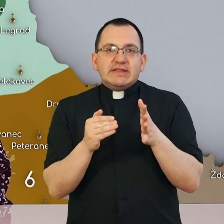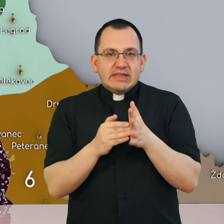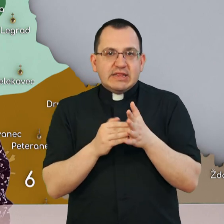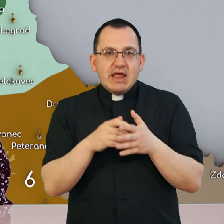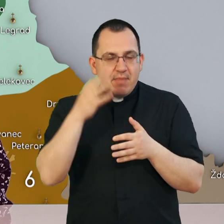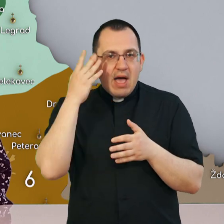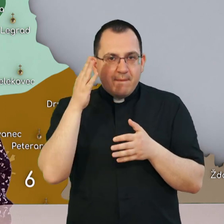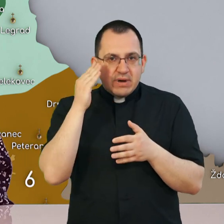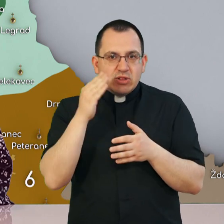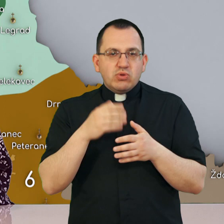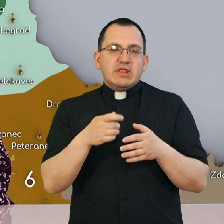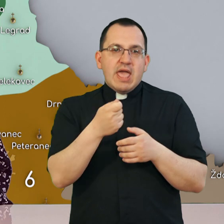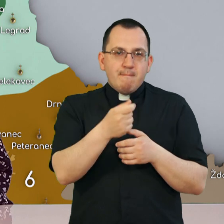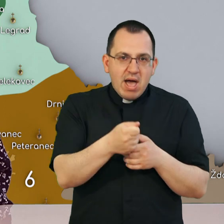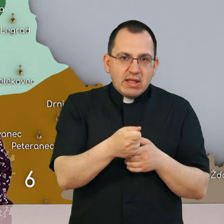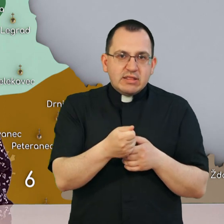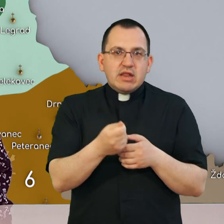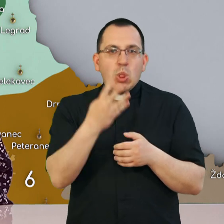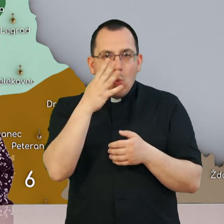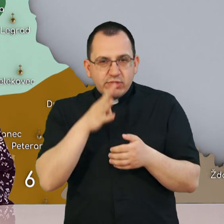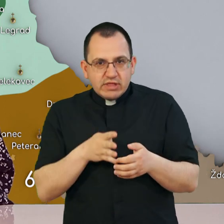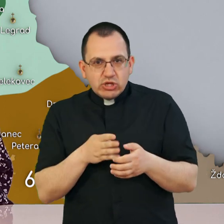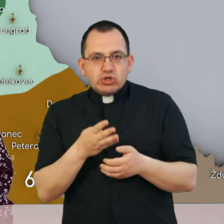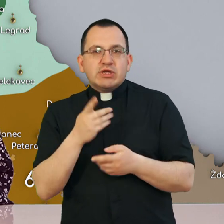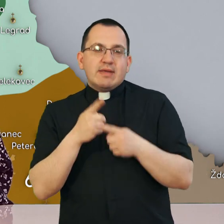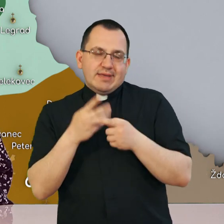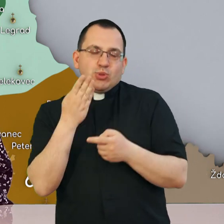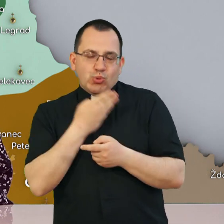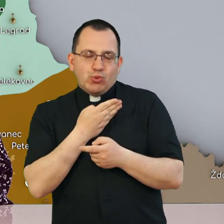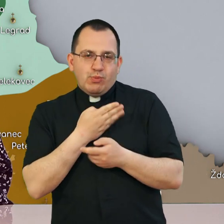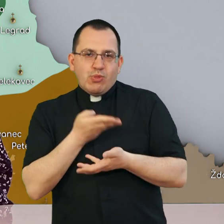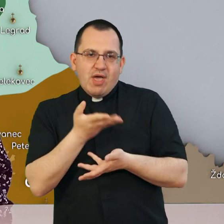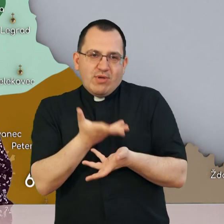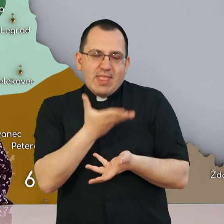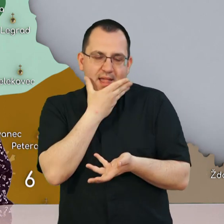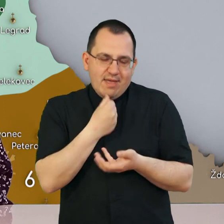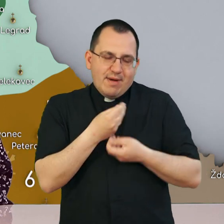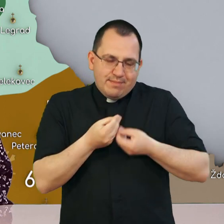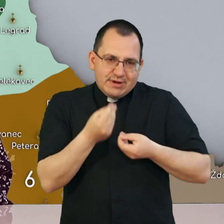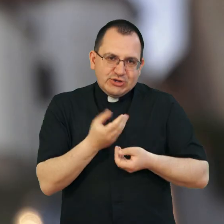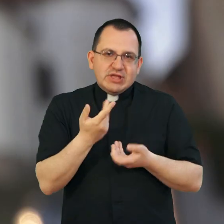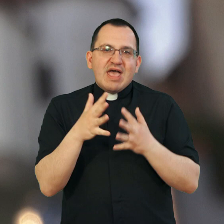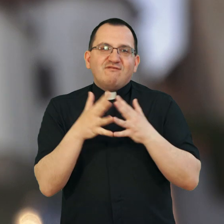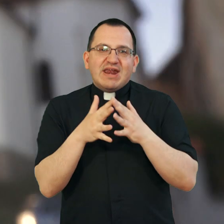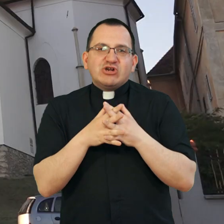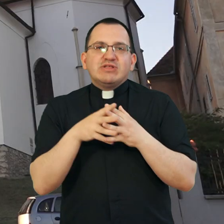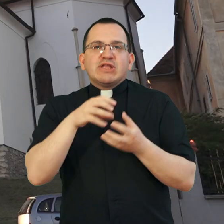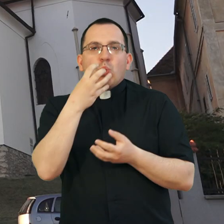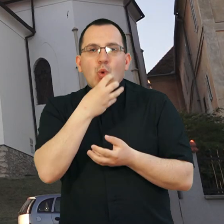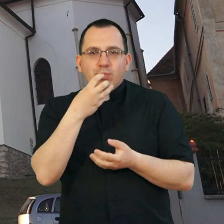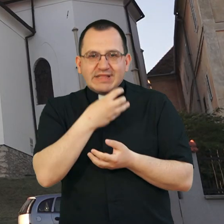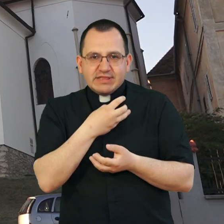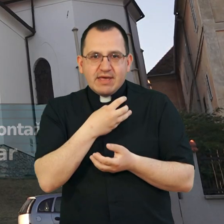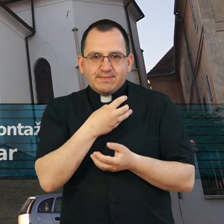psihički, ali i duhovno. Donosimo jednu lijepu priču i inicijativu iz Varaždinskih Toplica. U